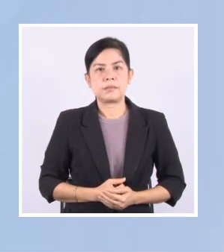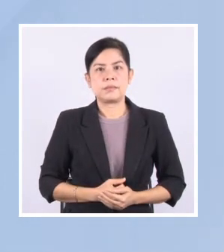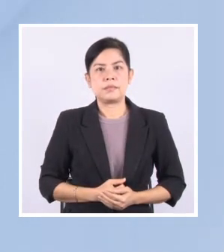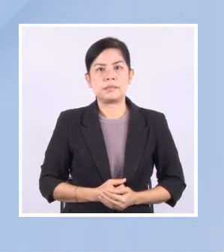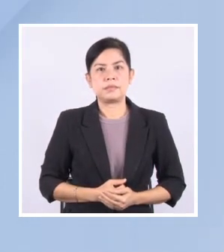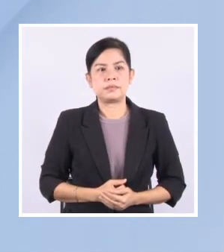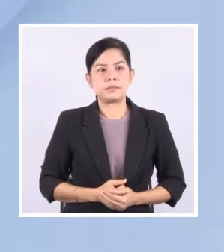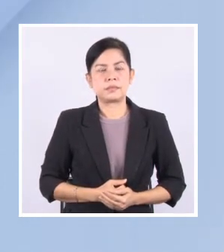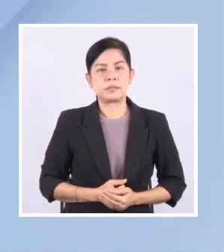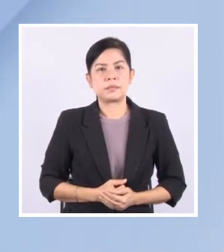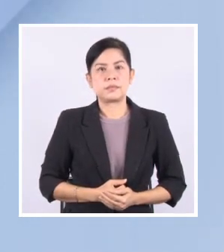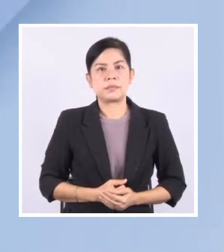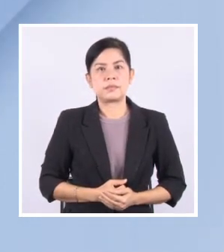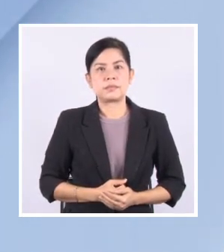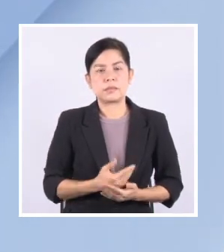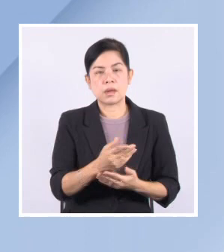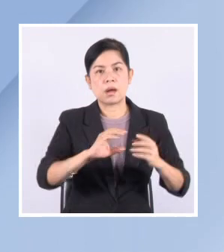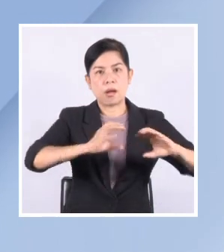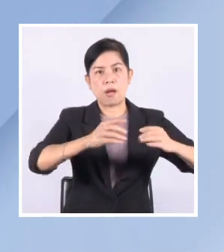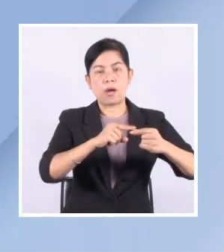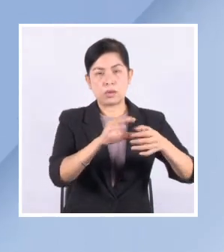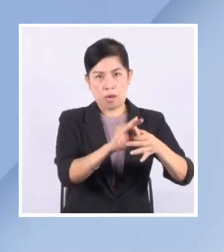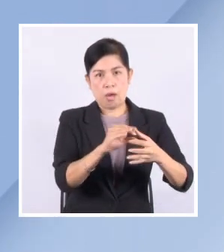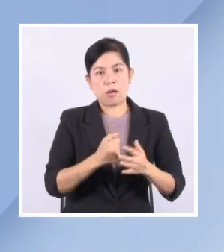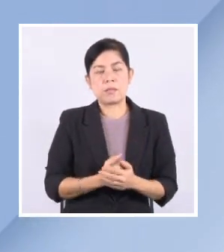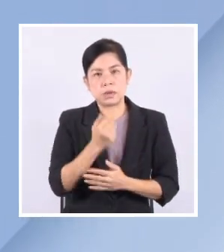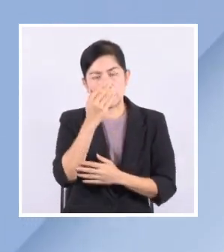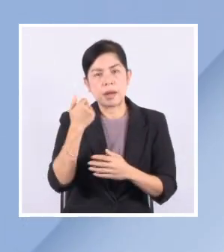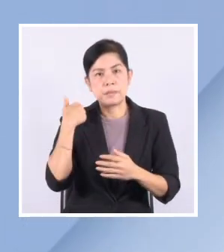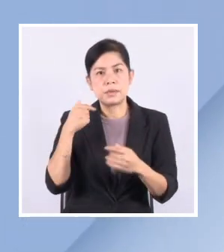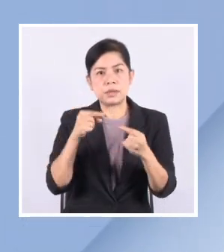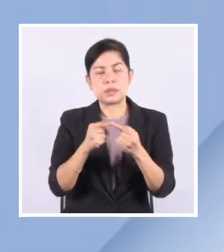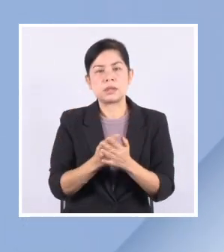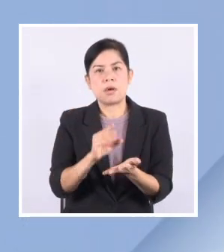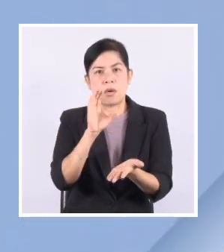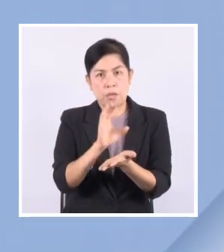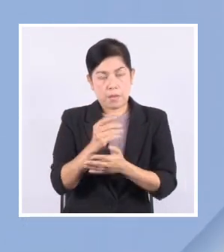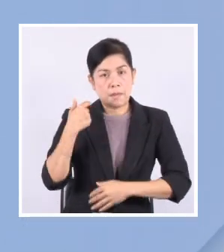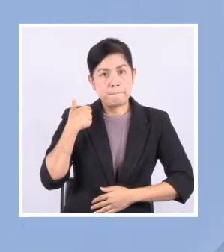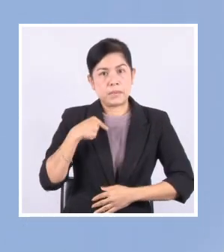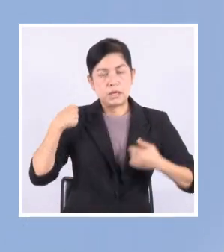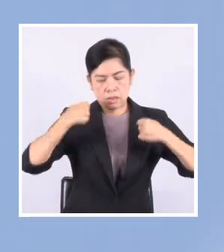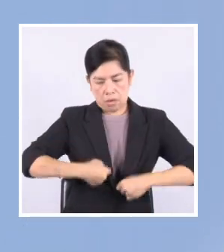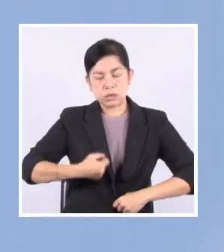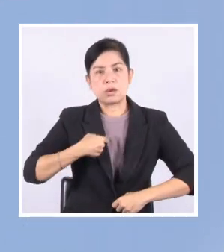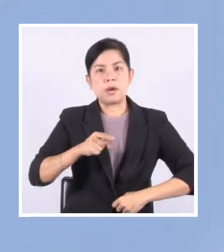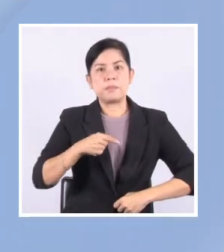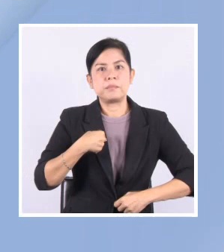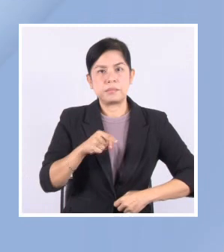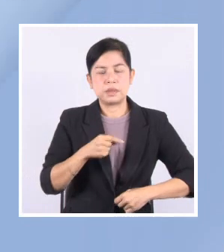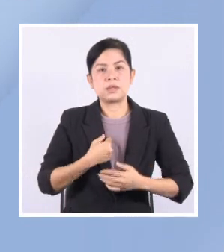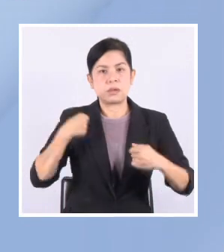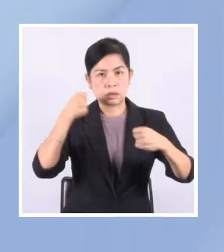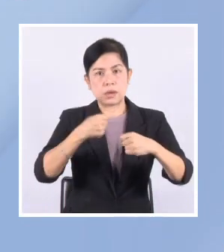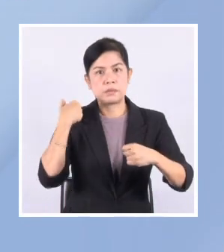ล็อกล้อมึงโดนล็อกล้อมึงถอดชุดมาเลยมากูต่อยหน้าหงายเลยตำรวจจริง ใช่ไหม เออตำรวจจริงเพ